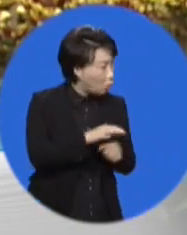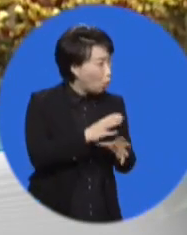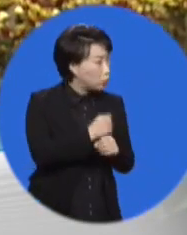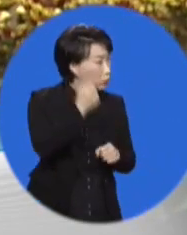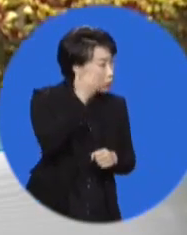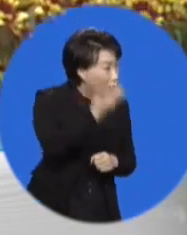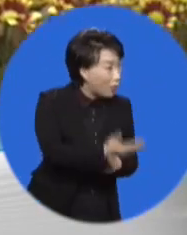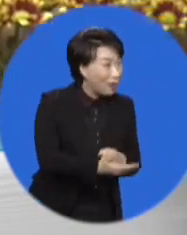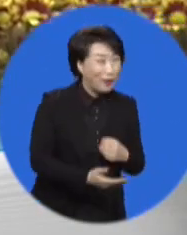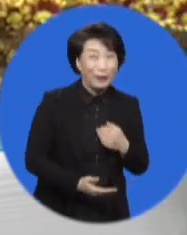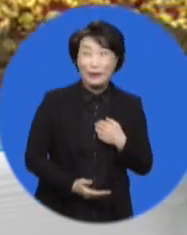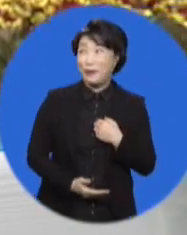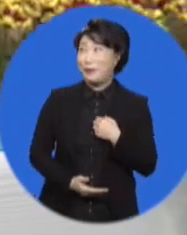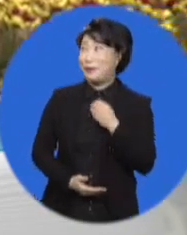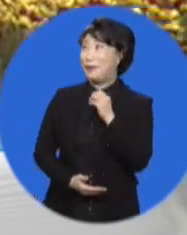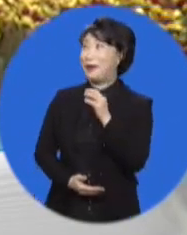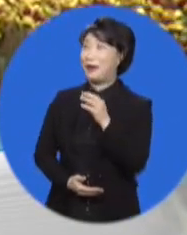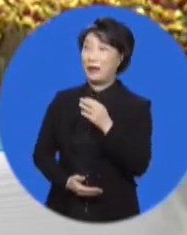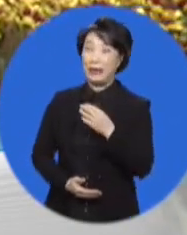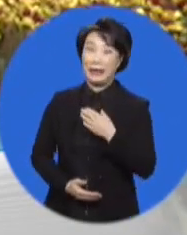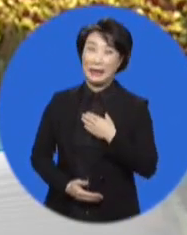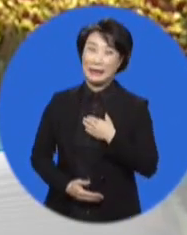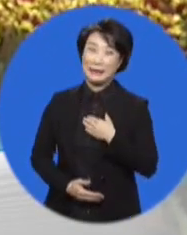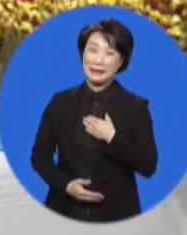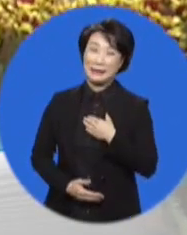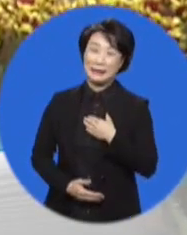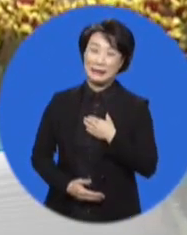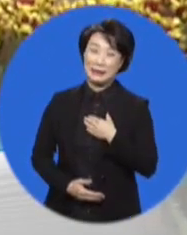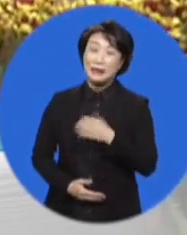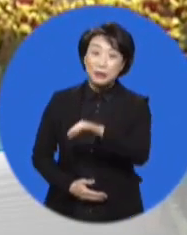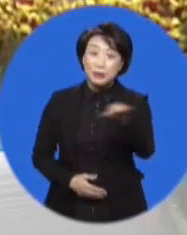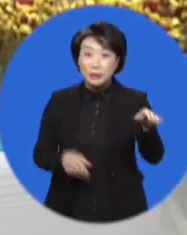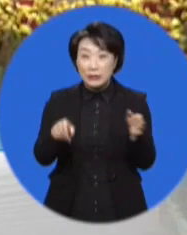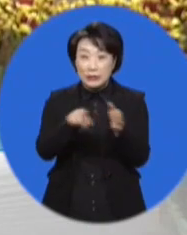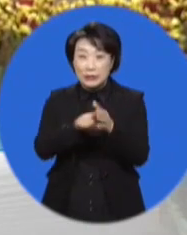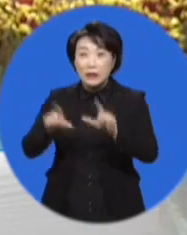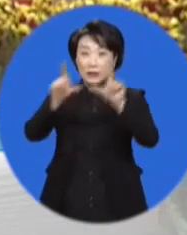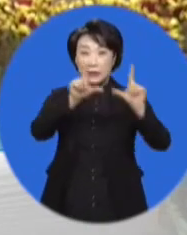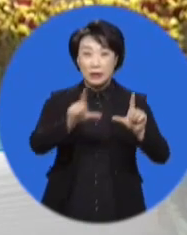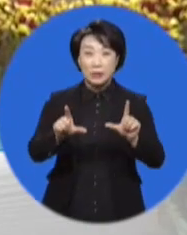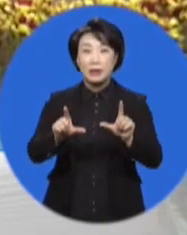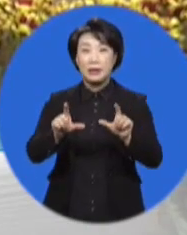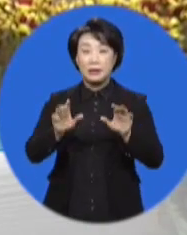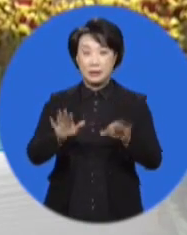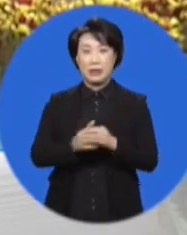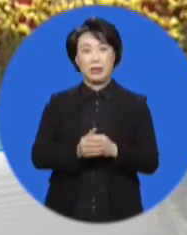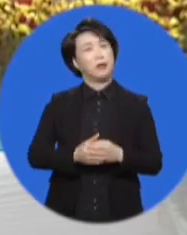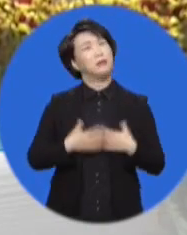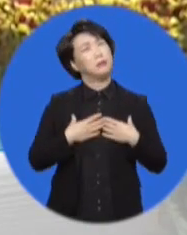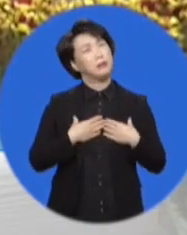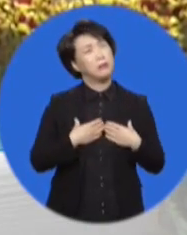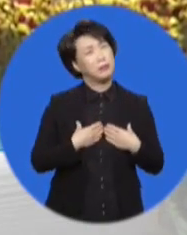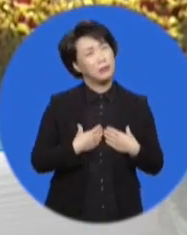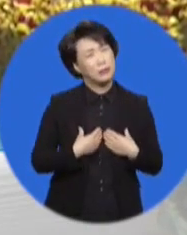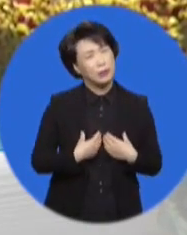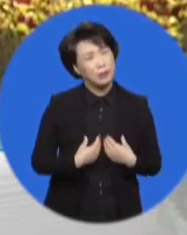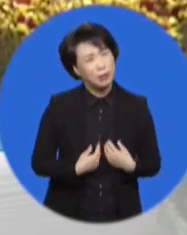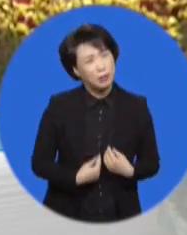사랑했어 하신다면 우리의 신앙생활은 절망